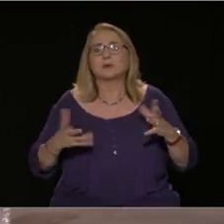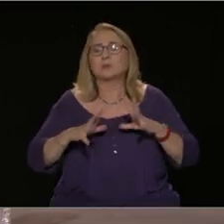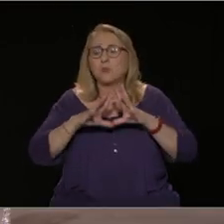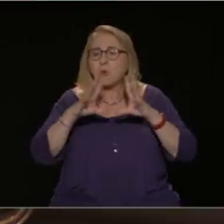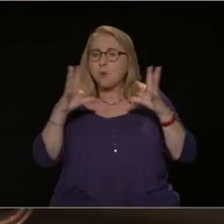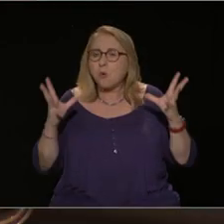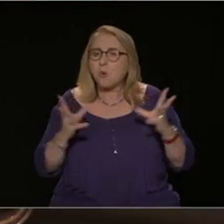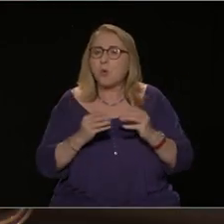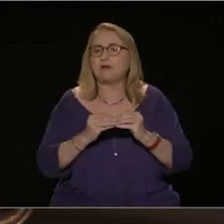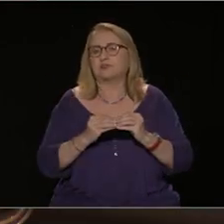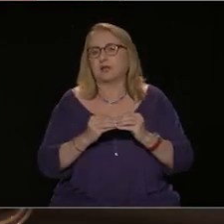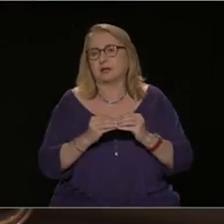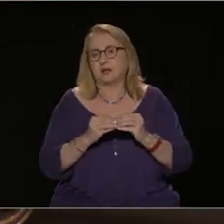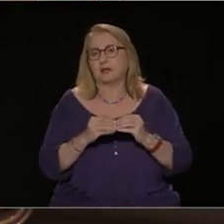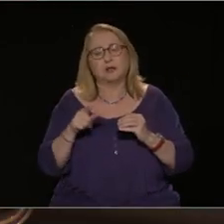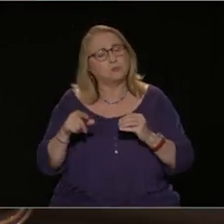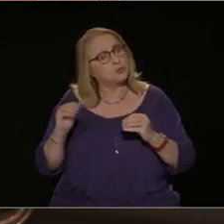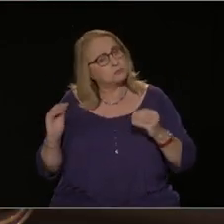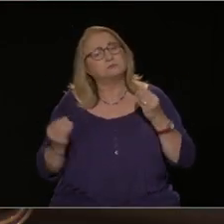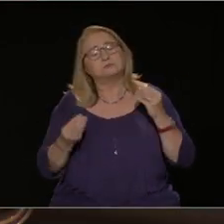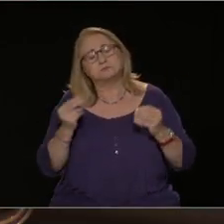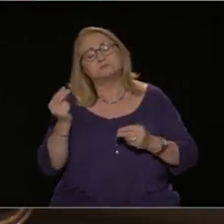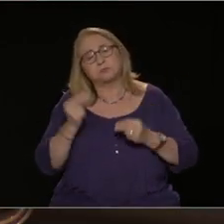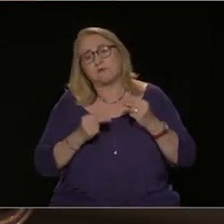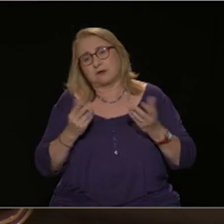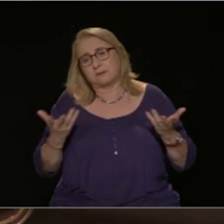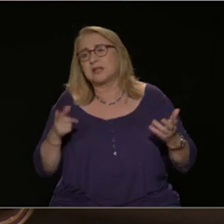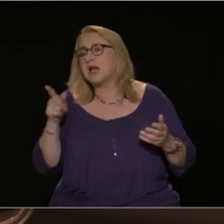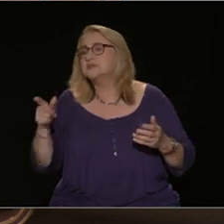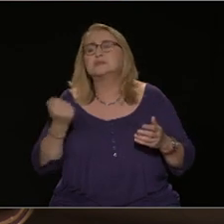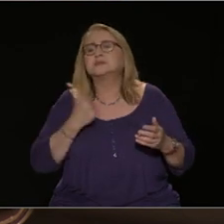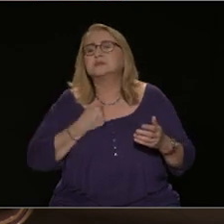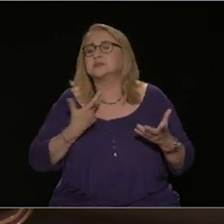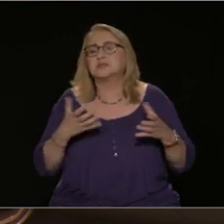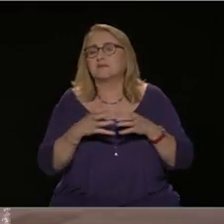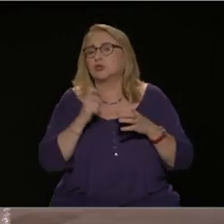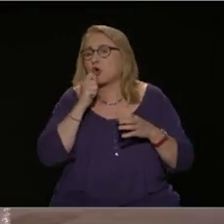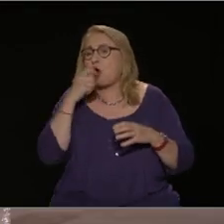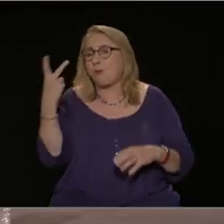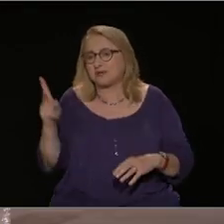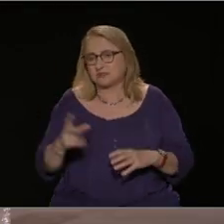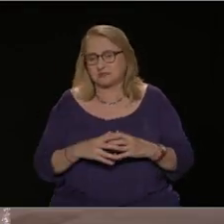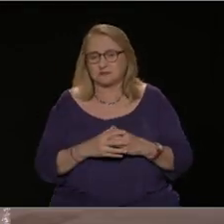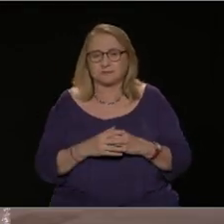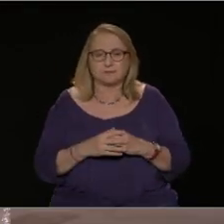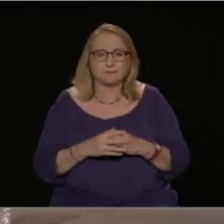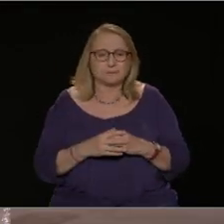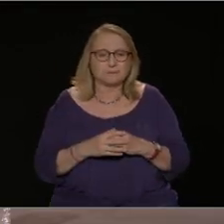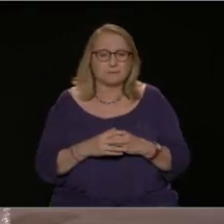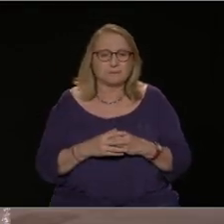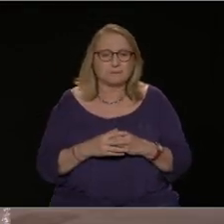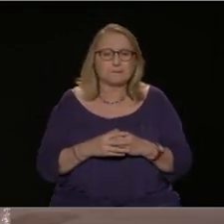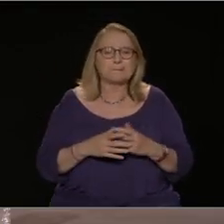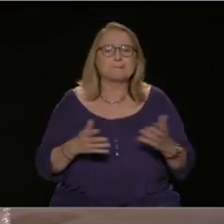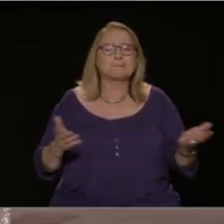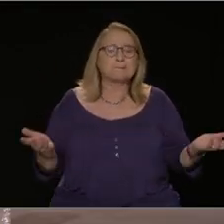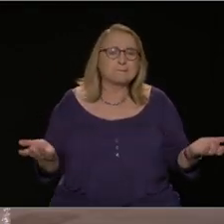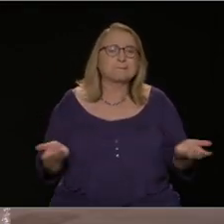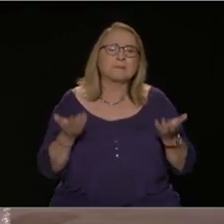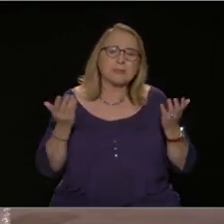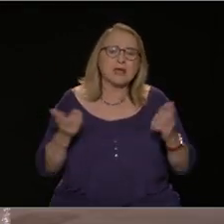πραγματικά δημιουργεί προβλήματα στη χώρα. Ποια είναι η δική σας θέση. Ναι, ο χρόνος είναι βέβαια σφικτικός για μία